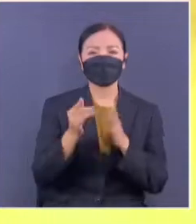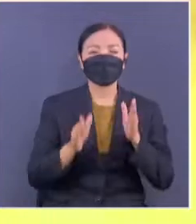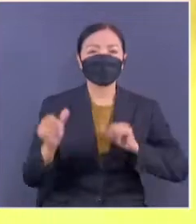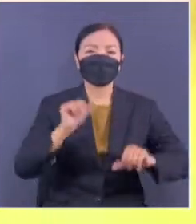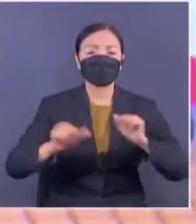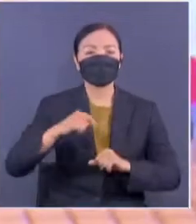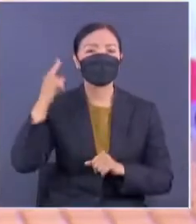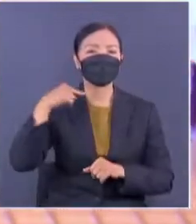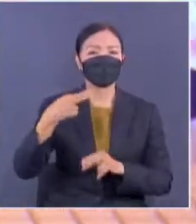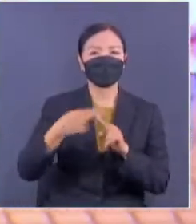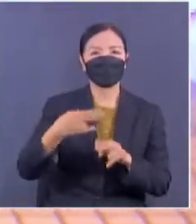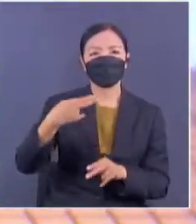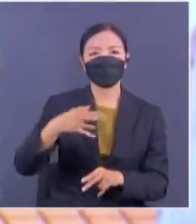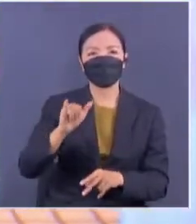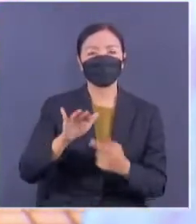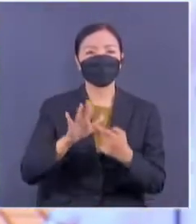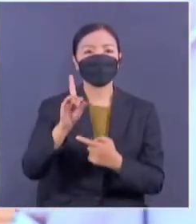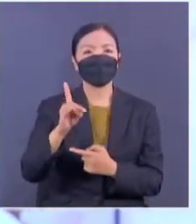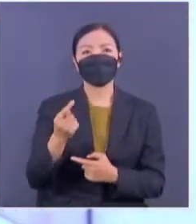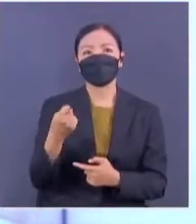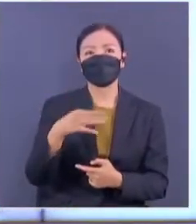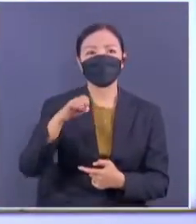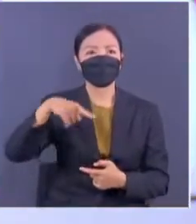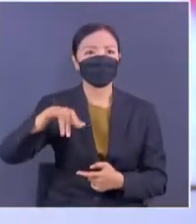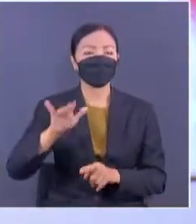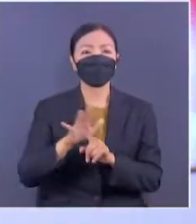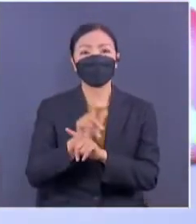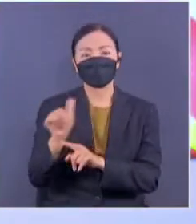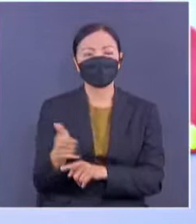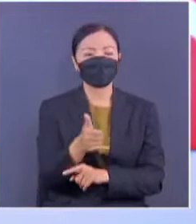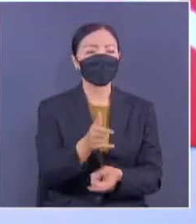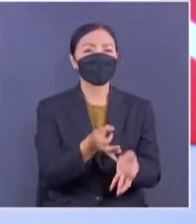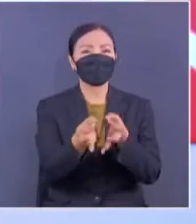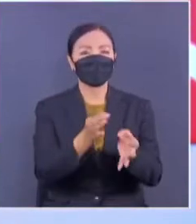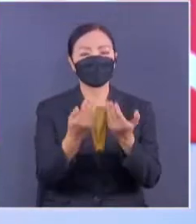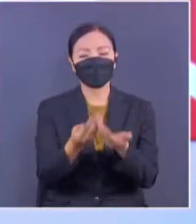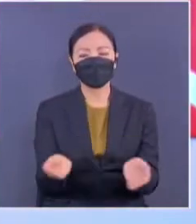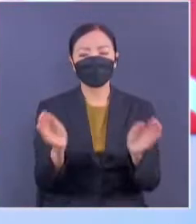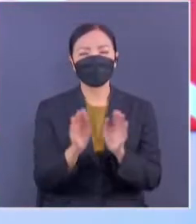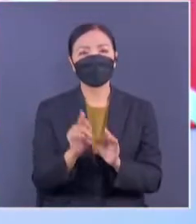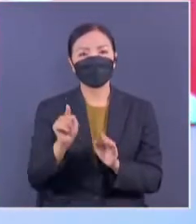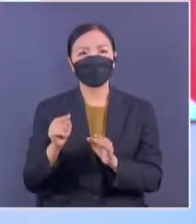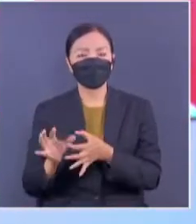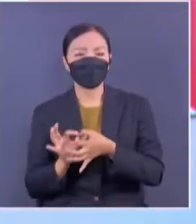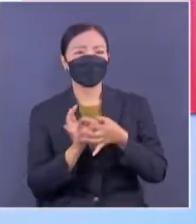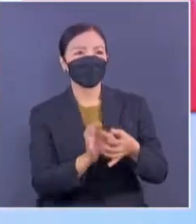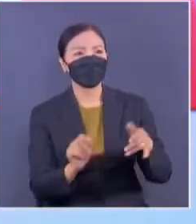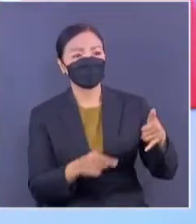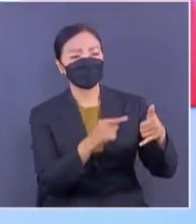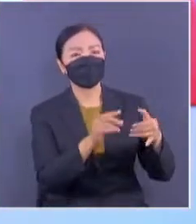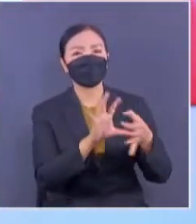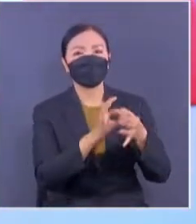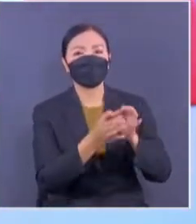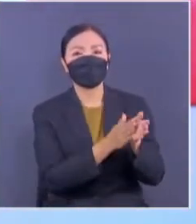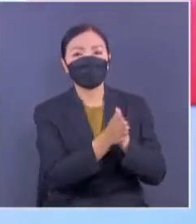เซงสาวหยาดทิพย์ราชปานค่ะที่เธอได้ออกมาโพสต์ชี้แจงจากกรณีที่ทางครอบครัวนะคะถูกโยงว่ามีเอี่ยวกับคดีแชร์ลูกโ